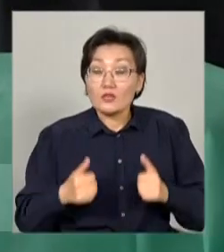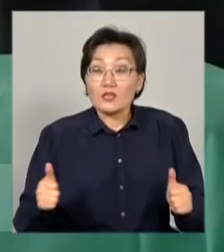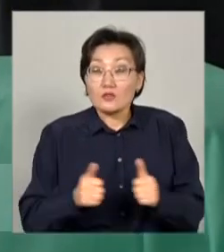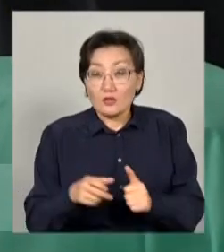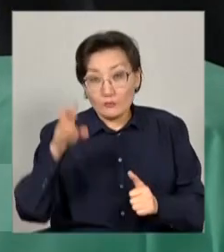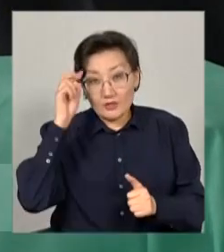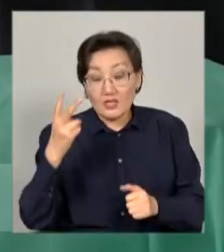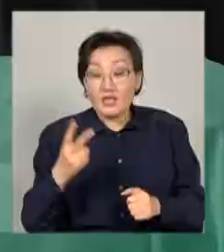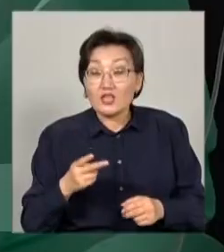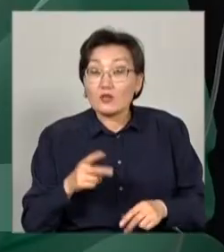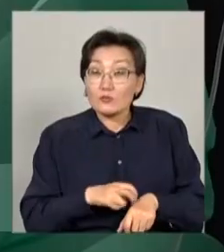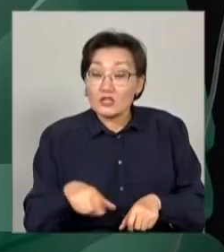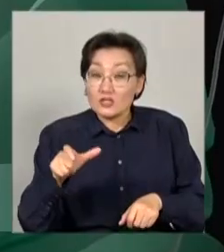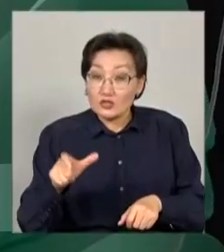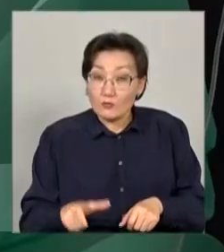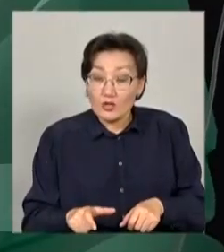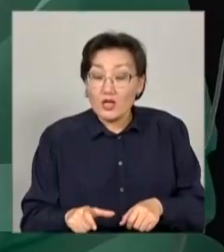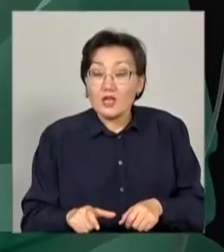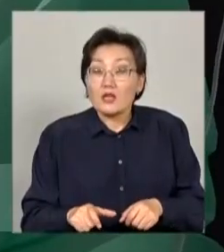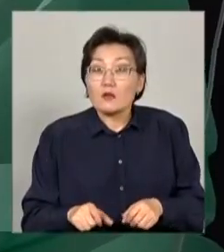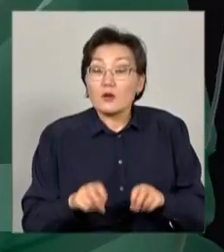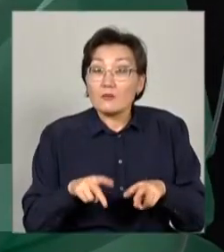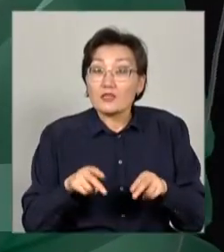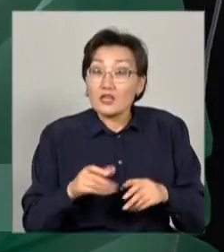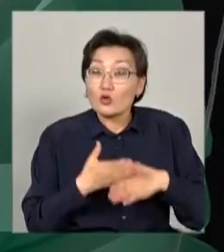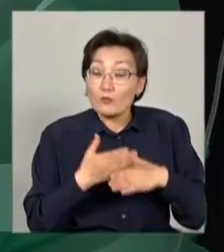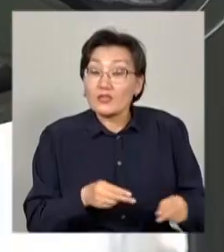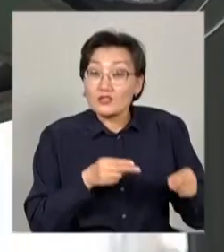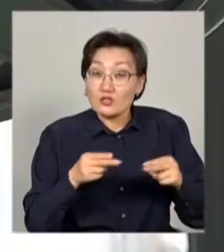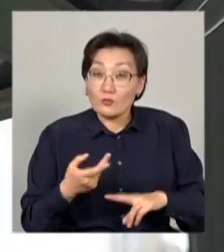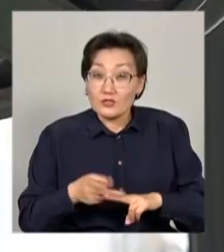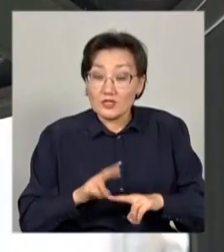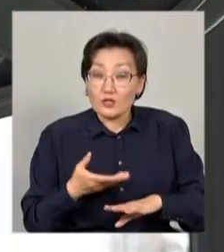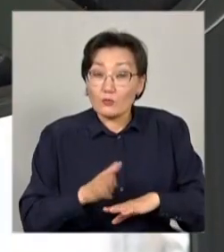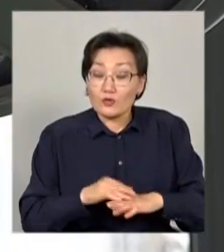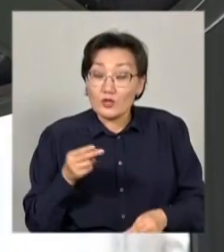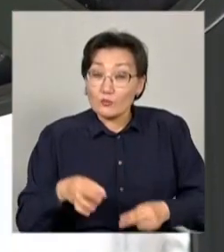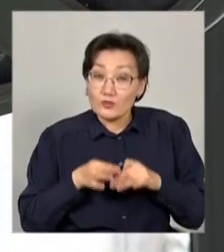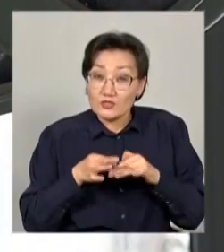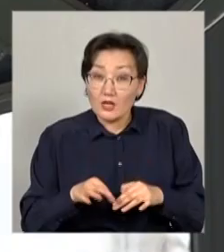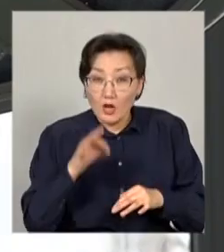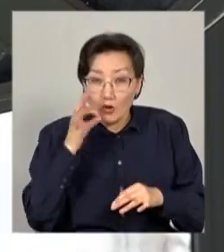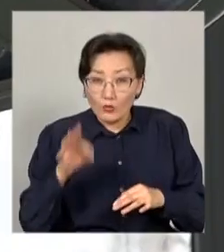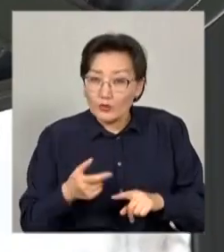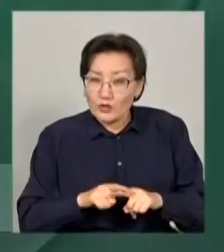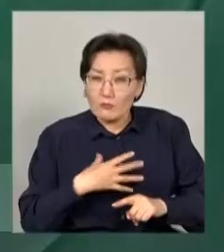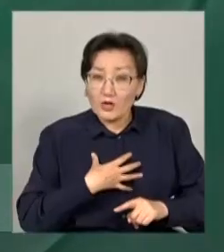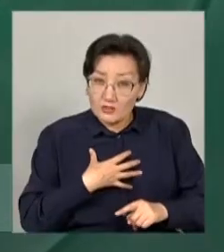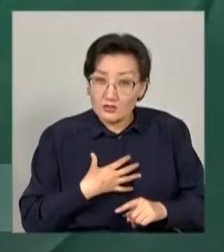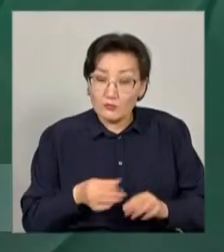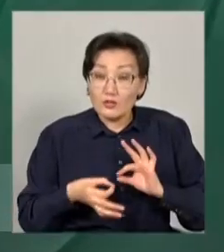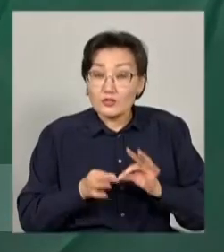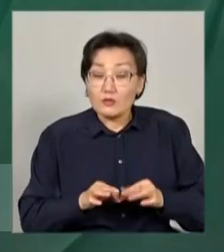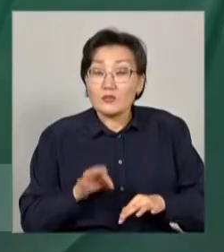2 хирург ортопед және анестезиолог реаниматолог мамандары көмекке келген. Өйткені ауыр отаны жасауда біліктілік аса маңызды. Бұл